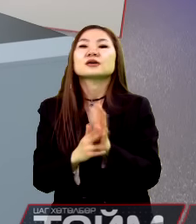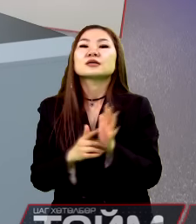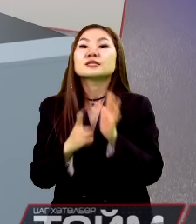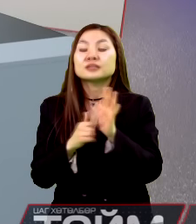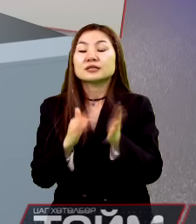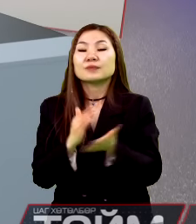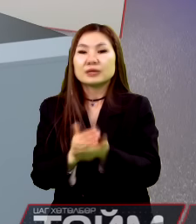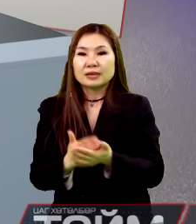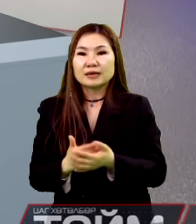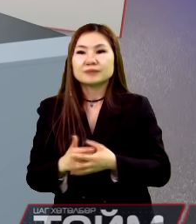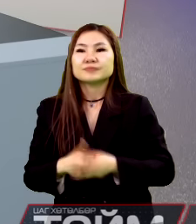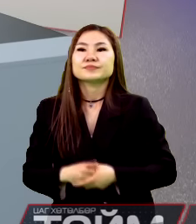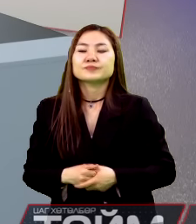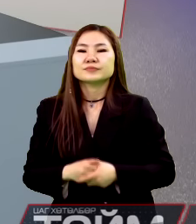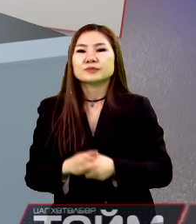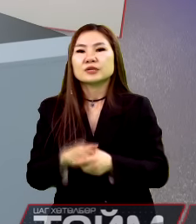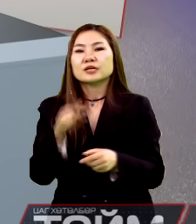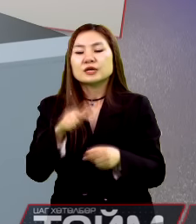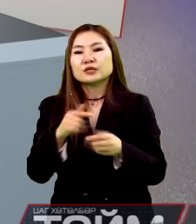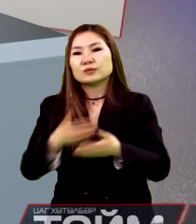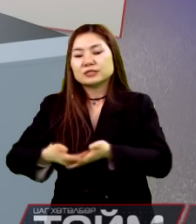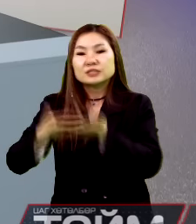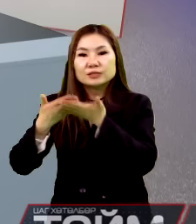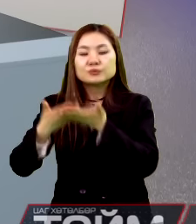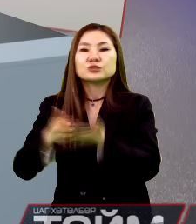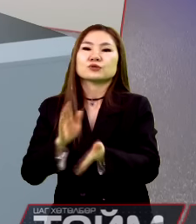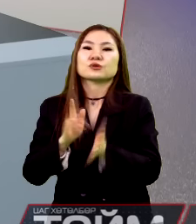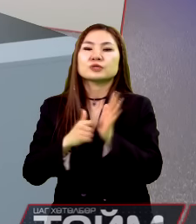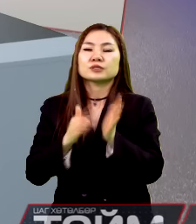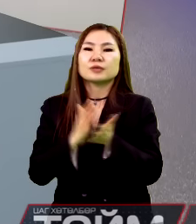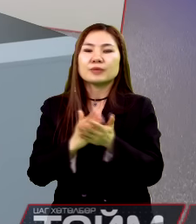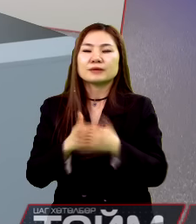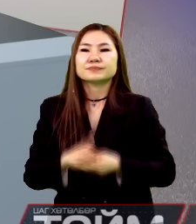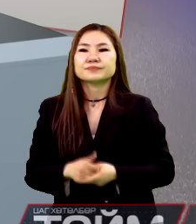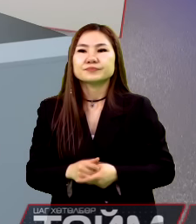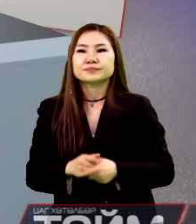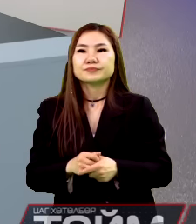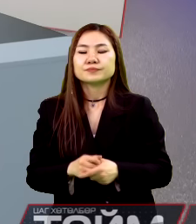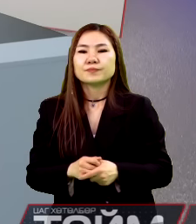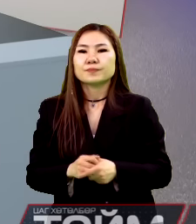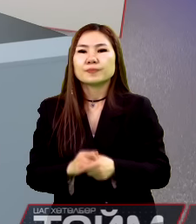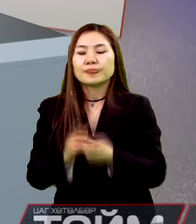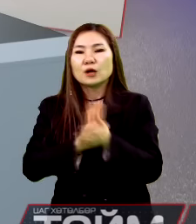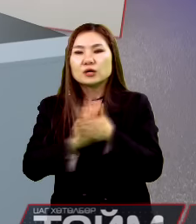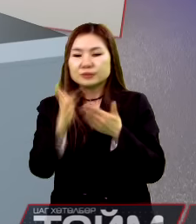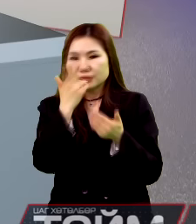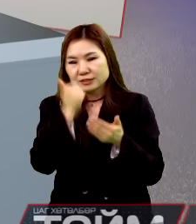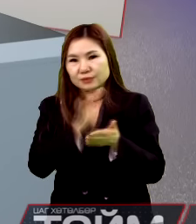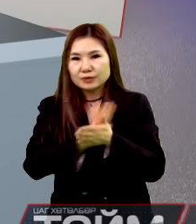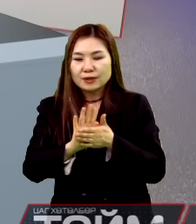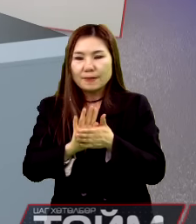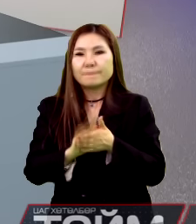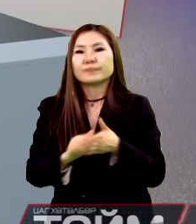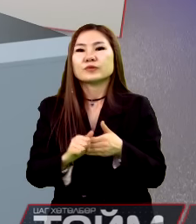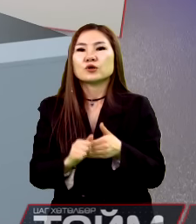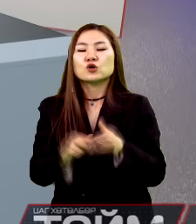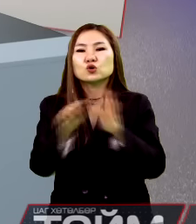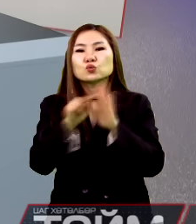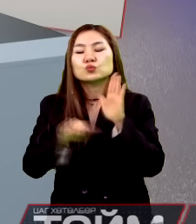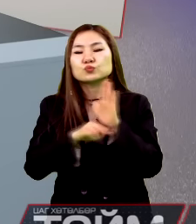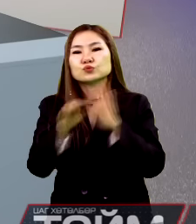хотын даргаахаа санаачлагыг бас хэрэгжүүлээ дэмжи ингэжиж бид нар өөрсдөө нөгөө нэг бид нарыг хүсээд байдаг те цэвэр цэмцгэр